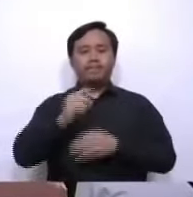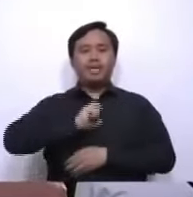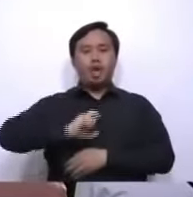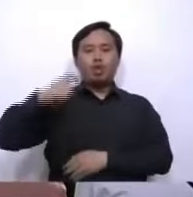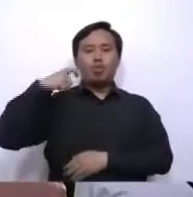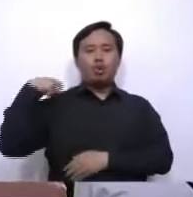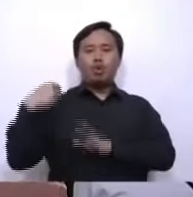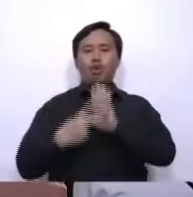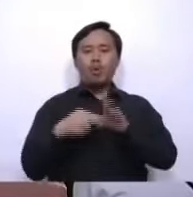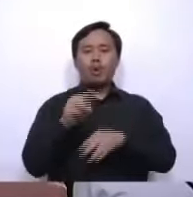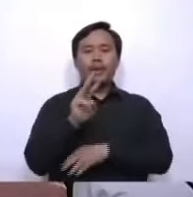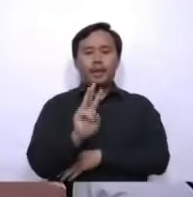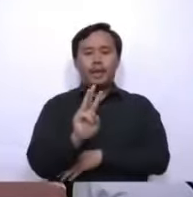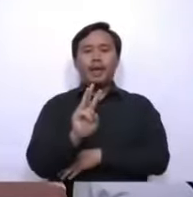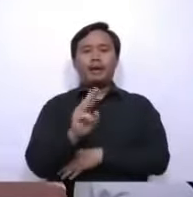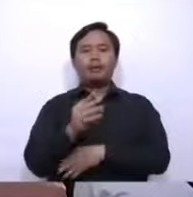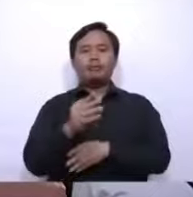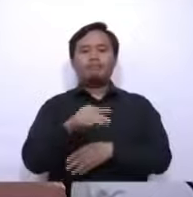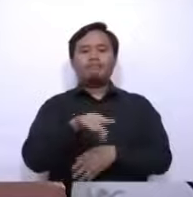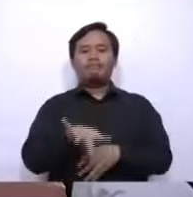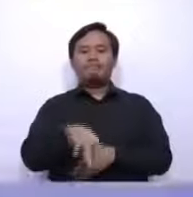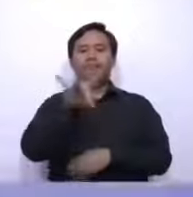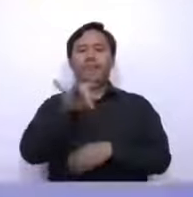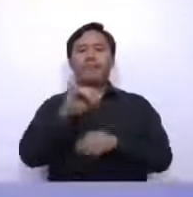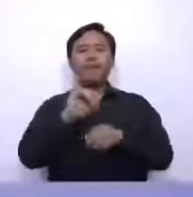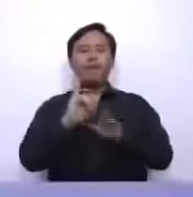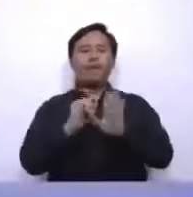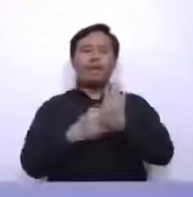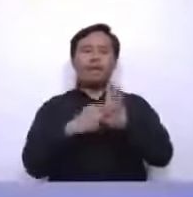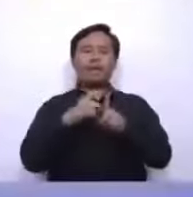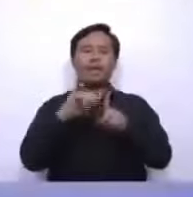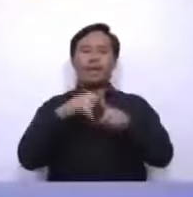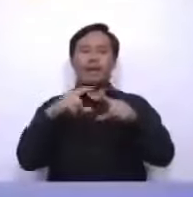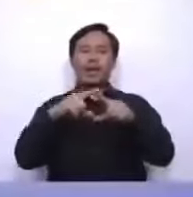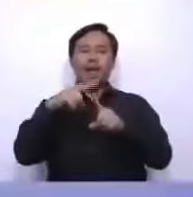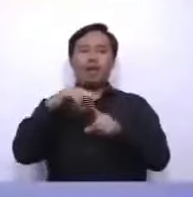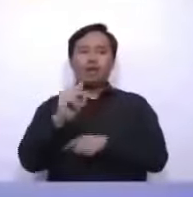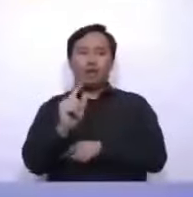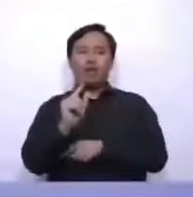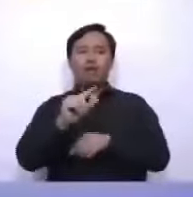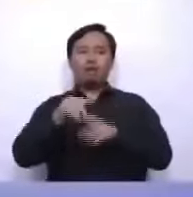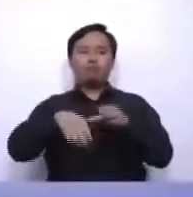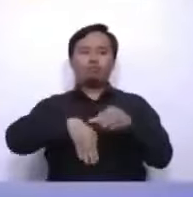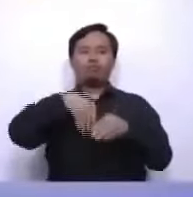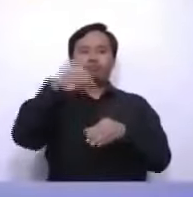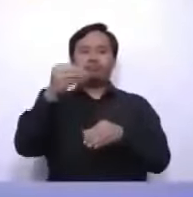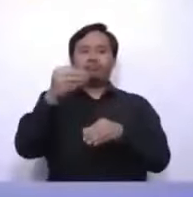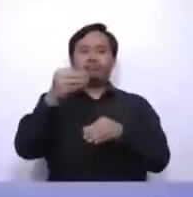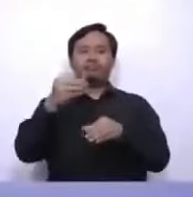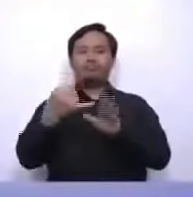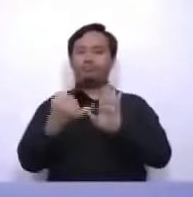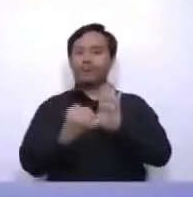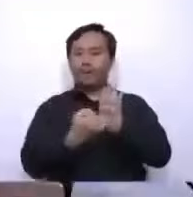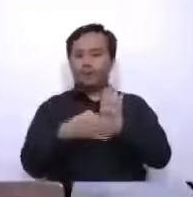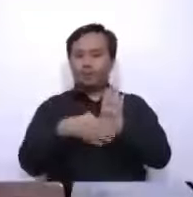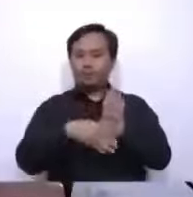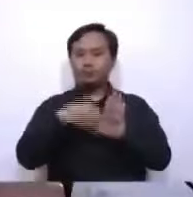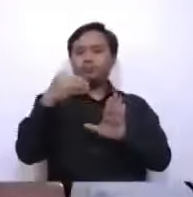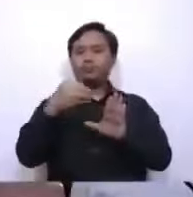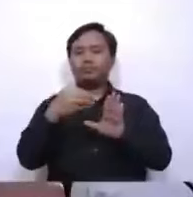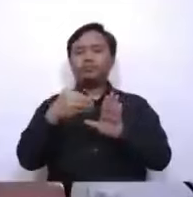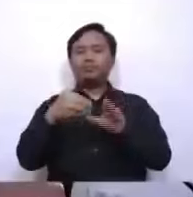urut 3 untuk mengambil indikator dari wadah kaca dan setelah diambil mohon kertas